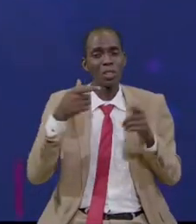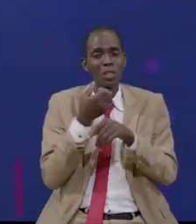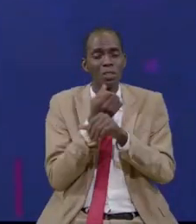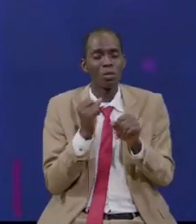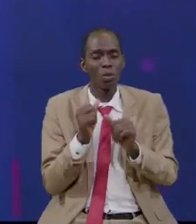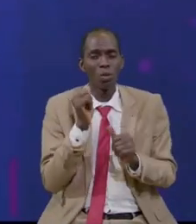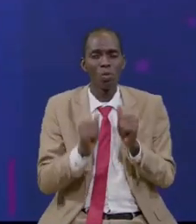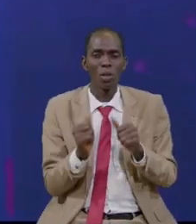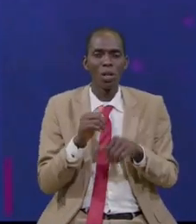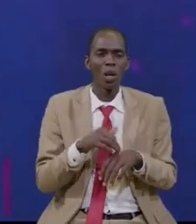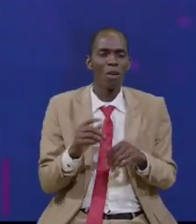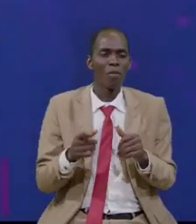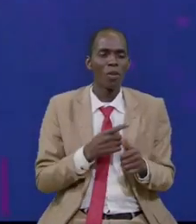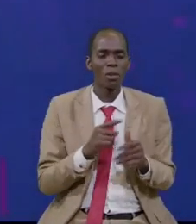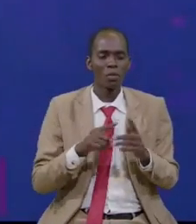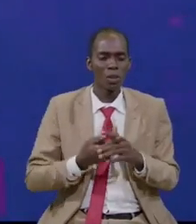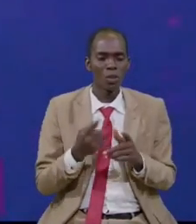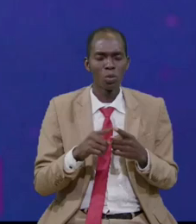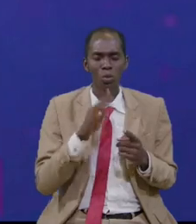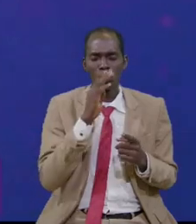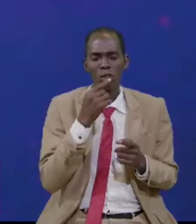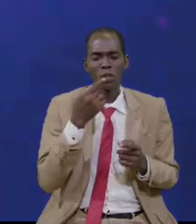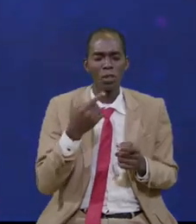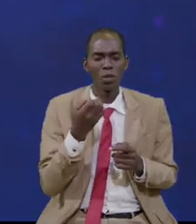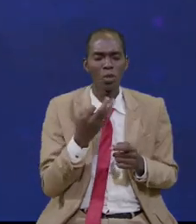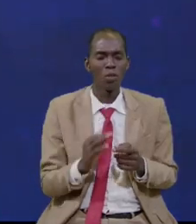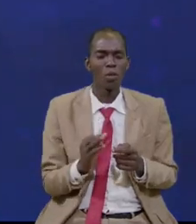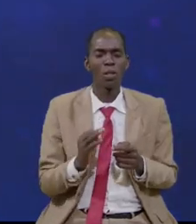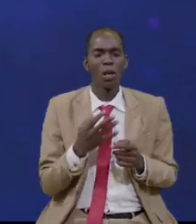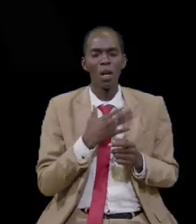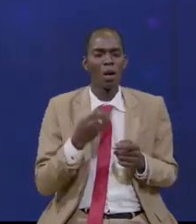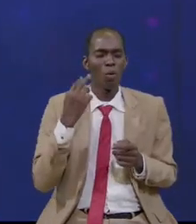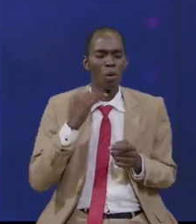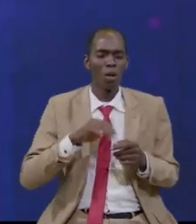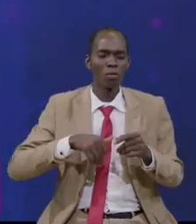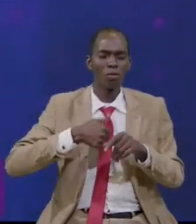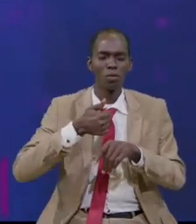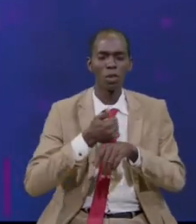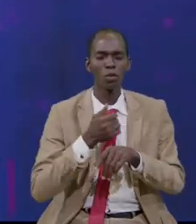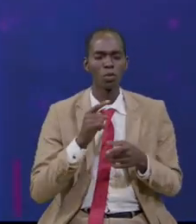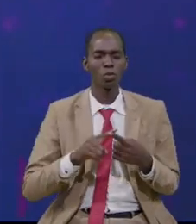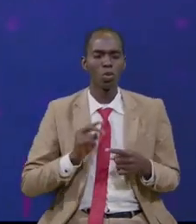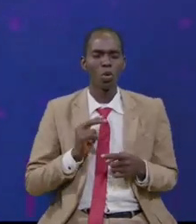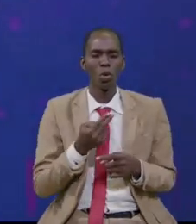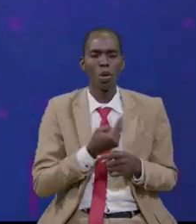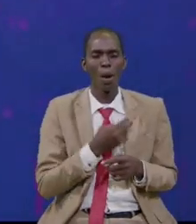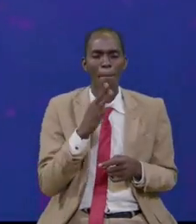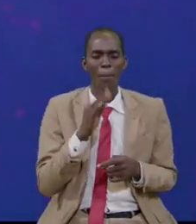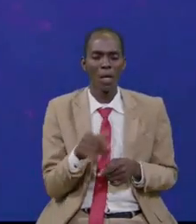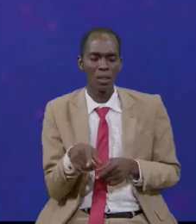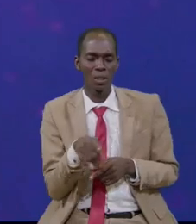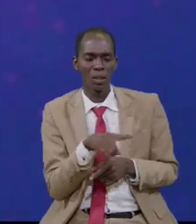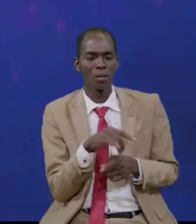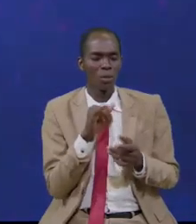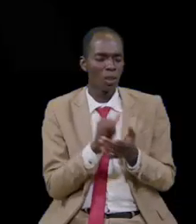un si grand salut qui, annoncé d'abord par le Seigneur, nous a été confirmé par ceux qui l'ont entendu.